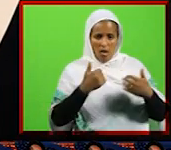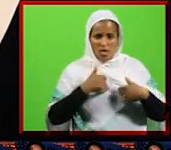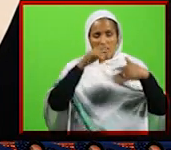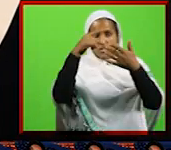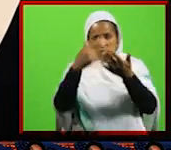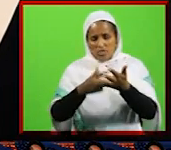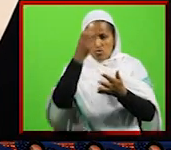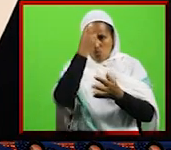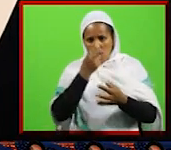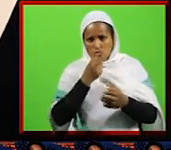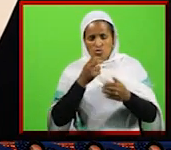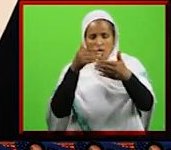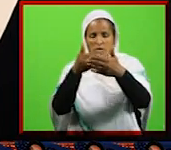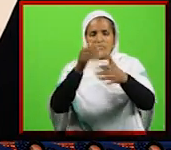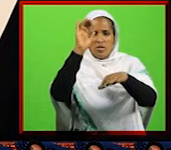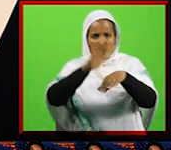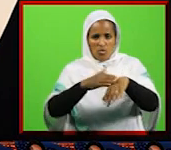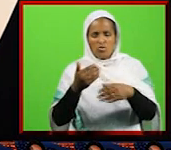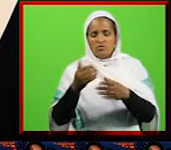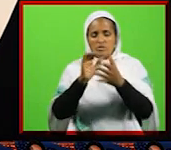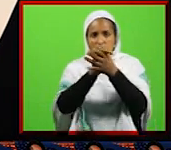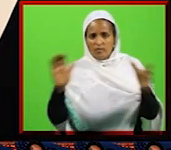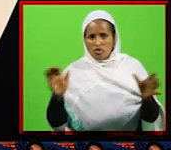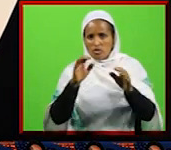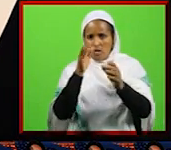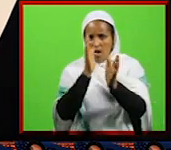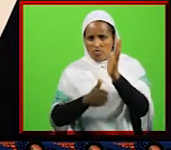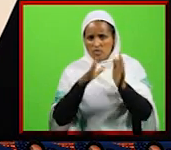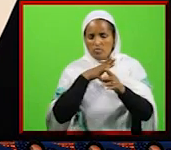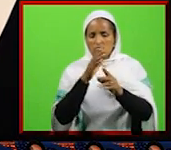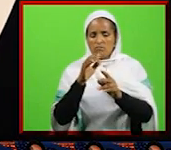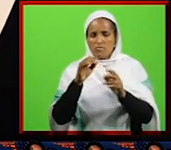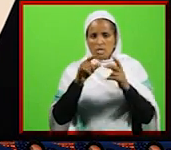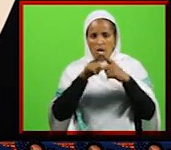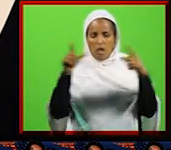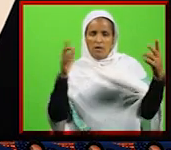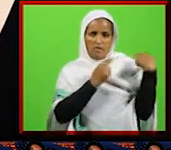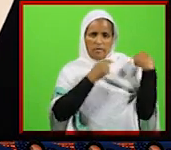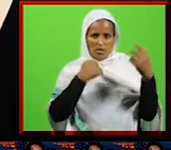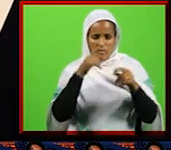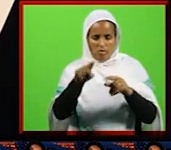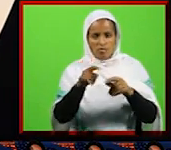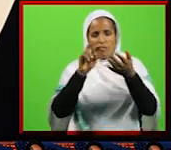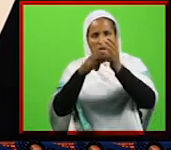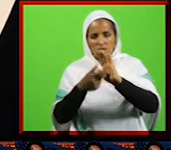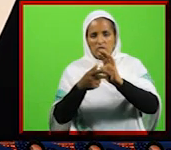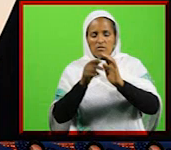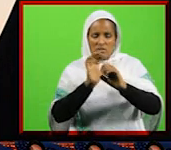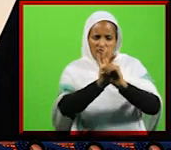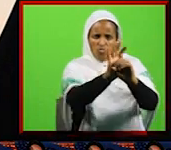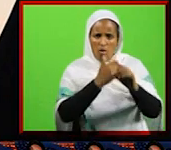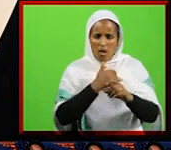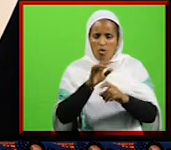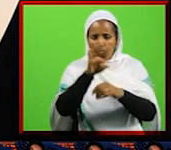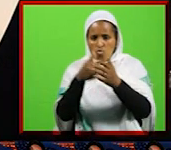ወላጆችና የቅርብ ተጠሪዎች ድርሻ አላቸው። ፍች እንዳይፈጸም ፍችን ለማቆም ማለት ነው። አለበለዚያም ግፊቱ አለ። እነዚህ ሁሉ ከገፉ